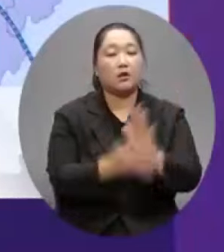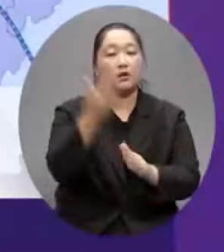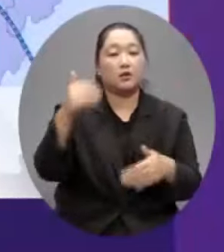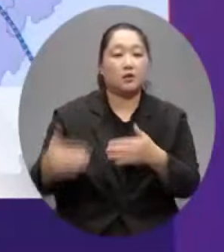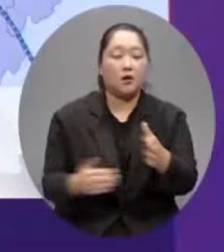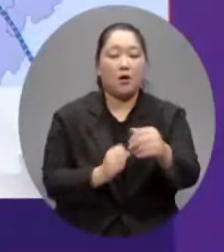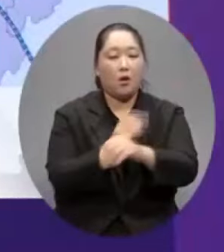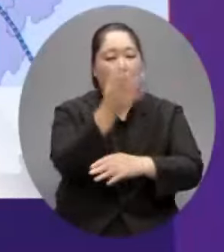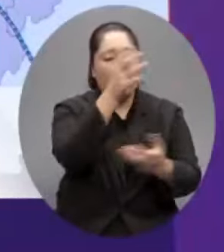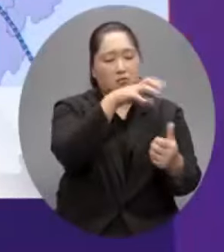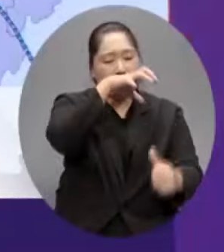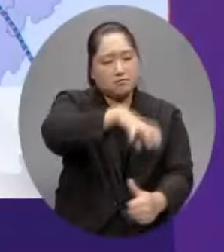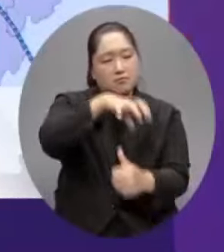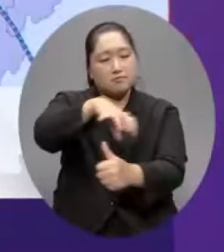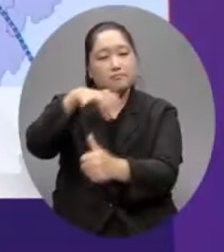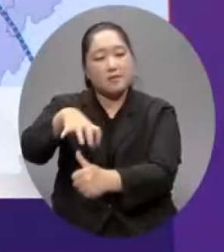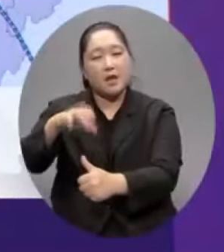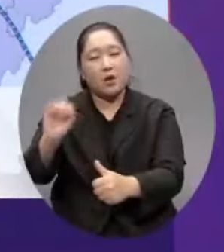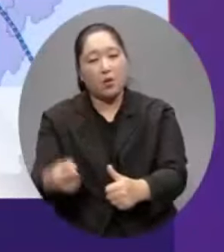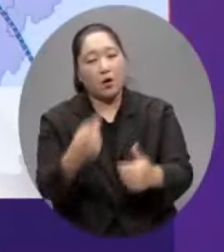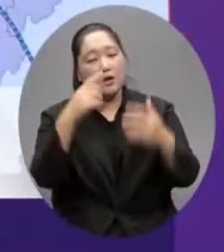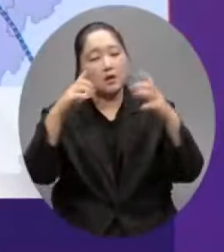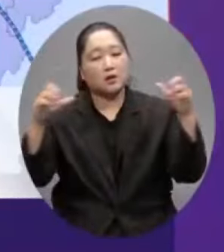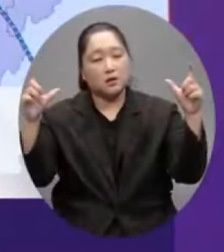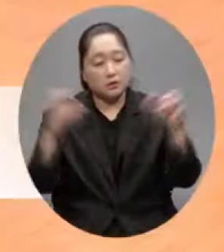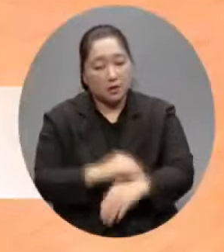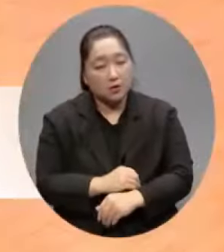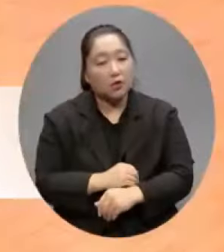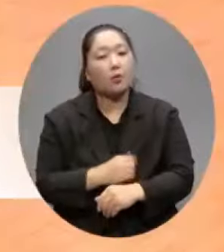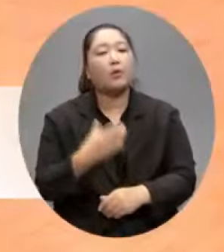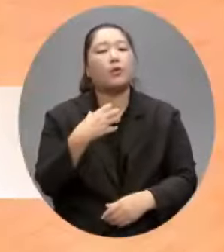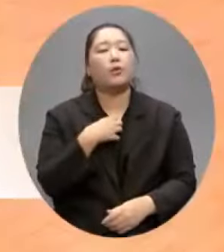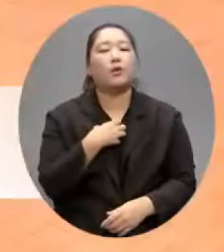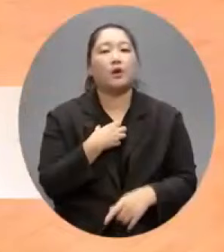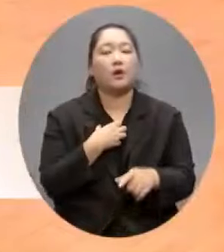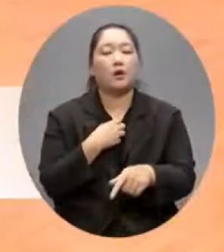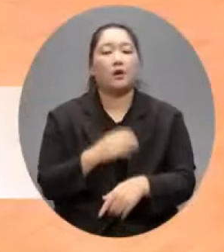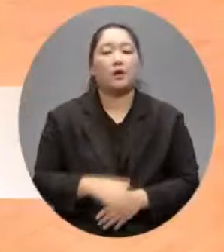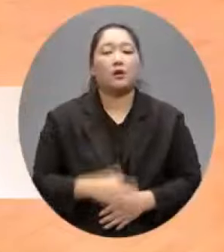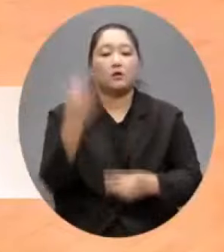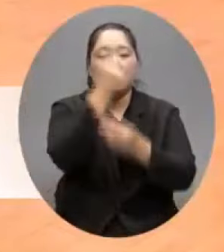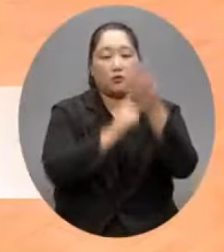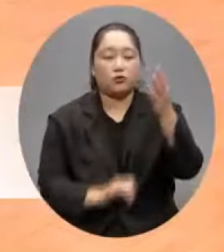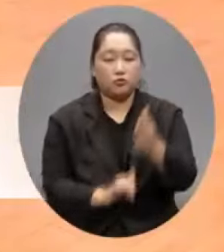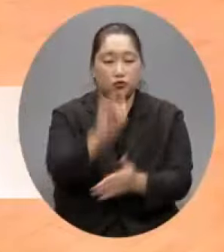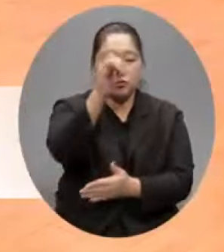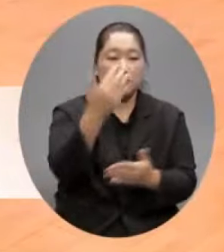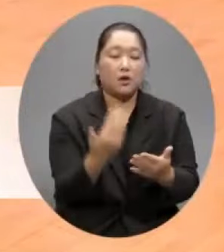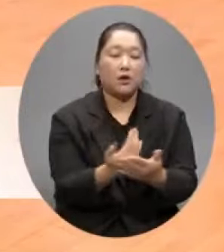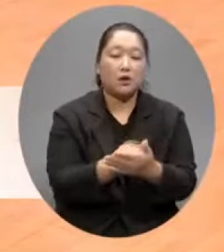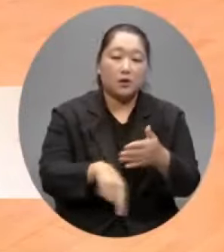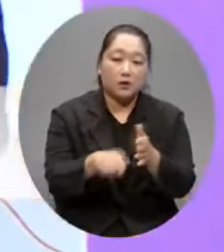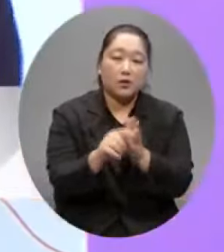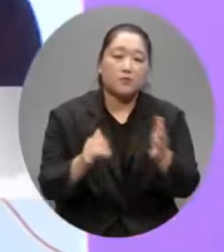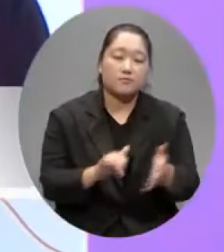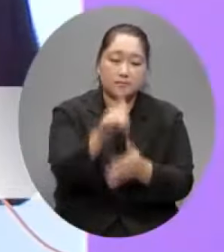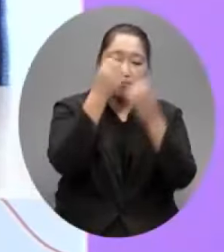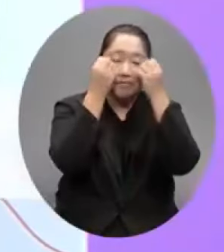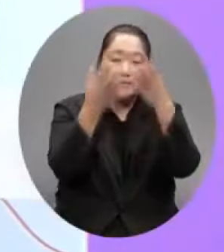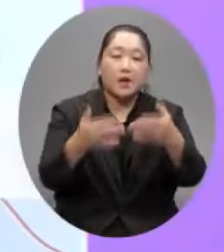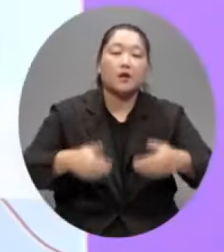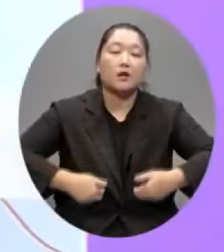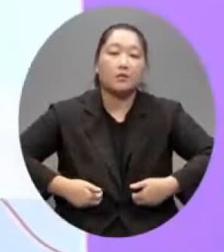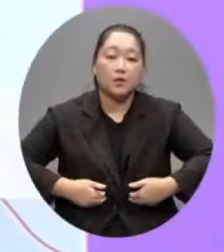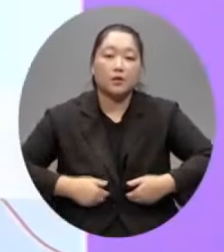과잉 규제와 이로 인한 지방 소멸의 위기를 이야기하고 청주 국제공항 활성화를 위한 활주로 신설